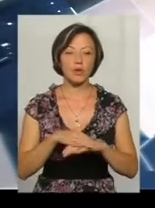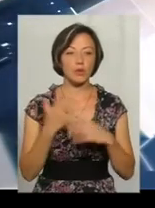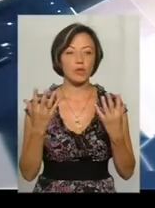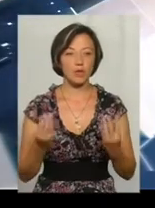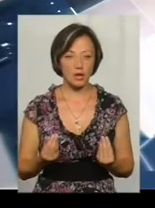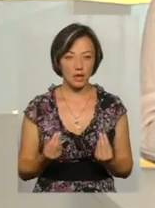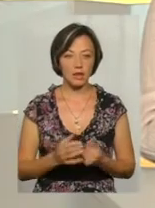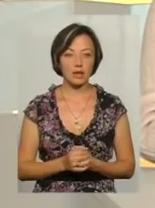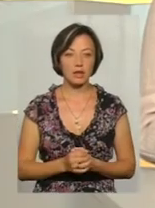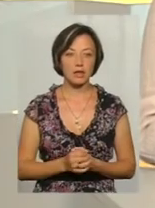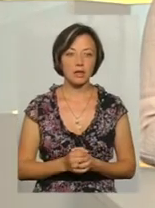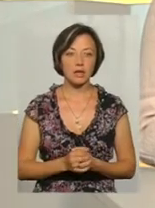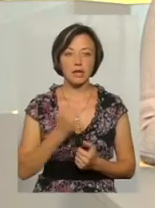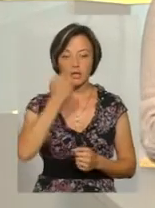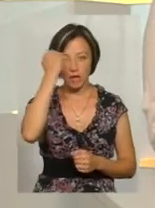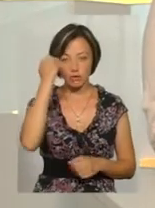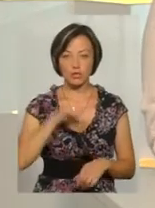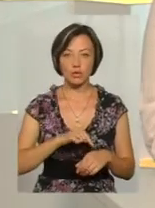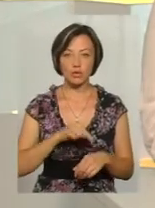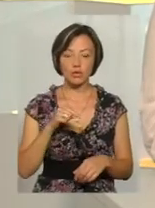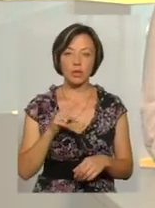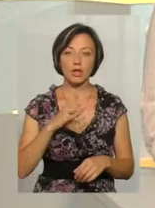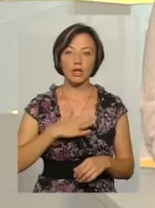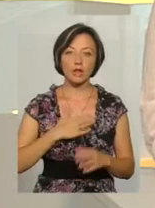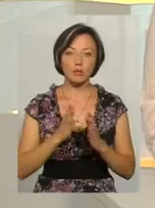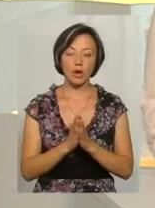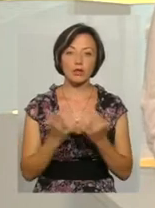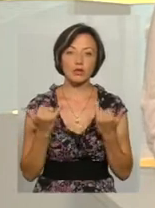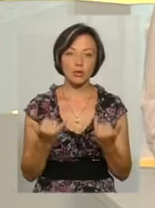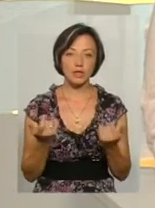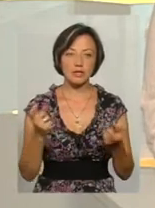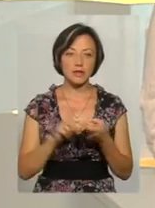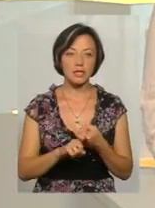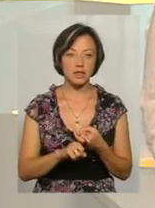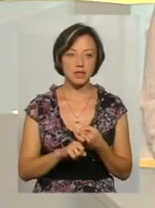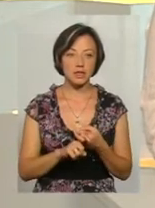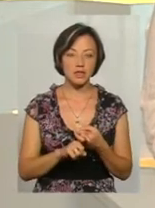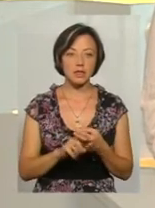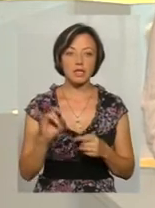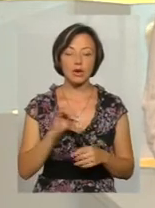Доброго дня. Дякуємо, що відгукнулись на наше прохання сьогодні з нами зв'язатись. І хотіли б все ж